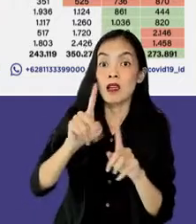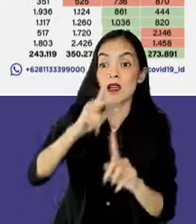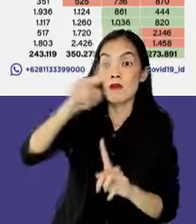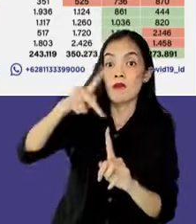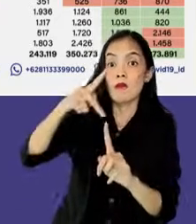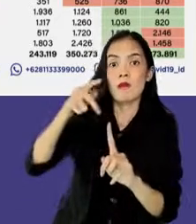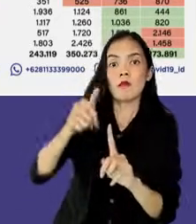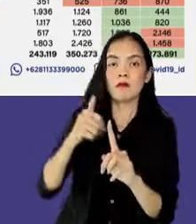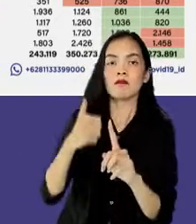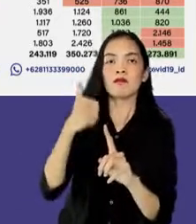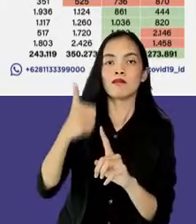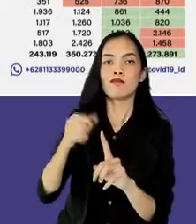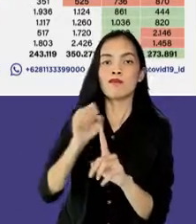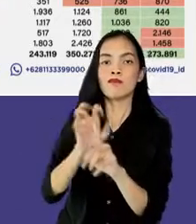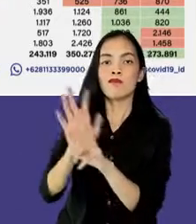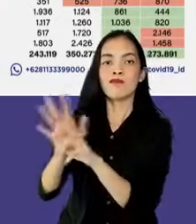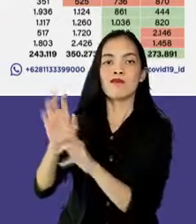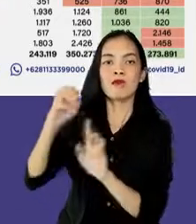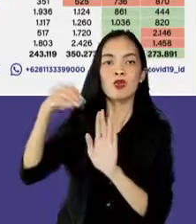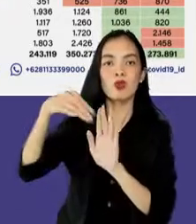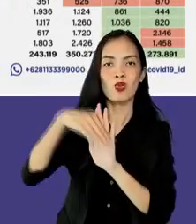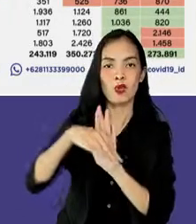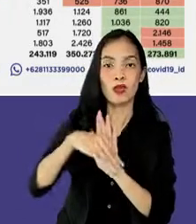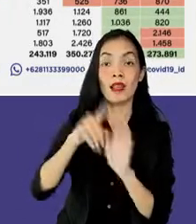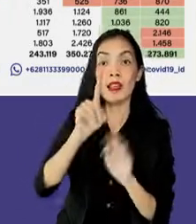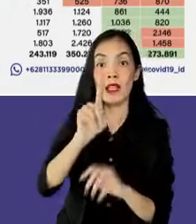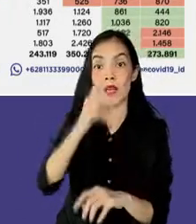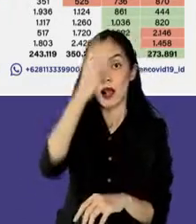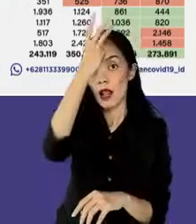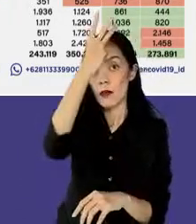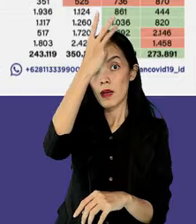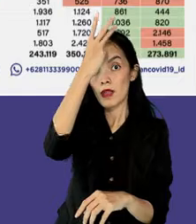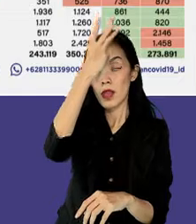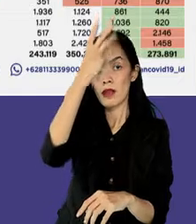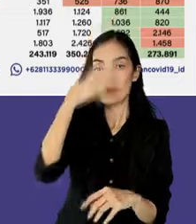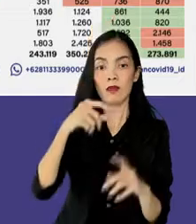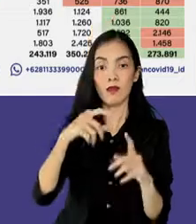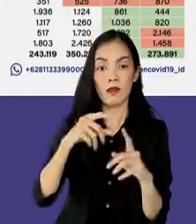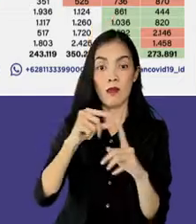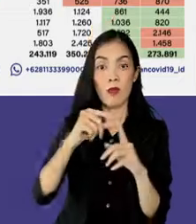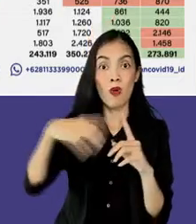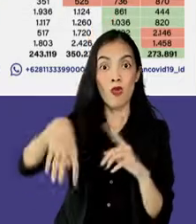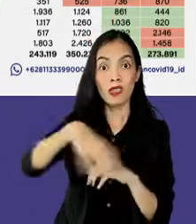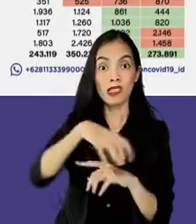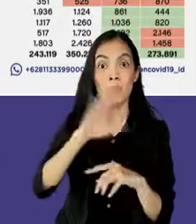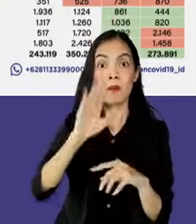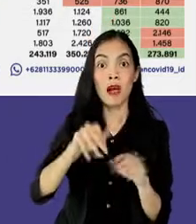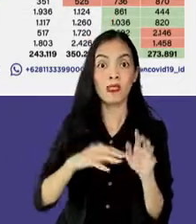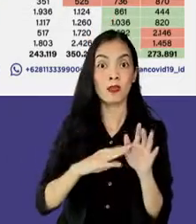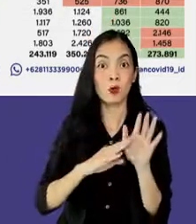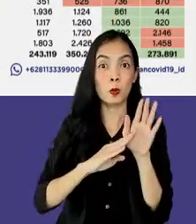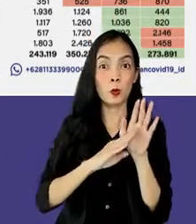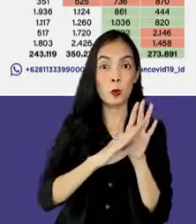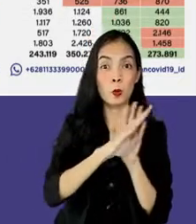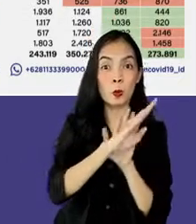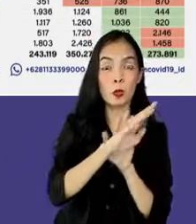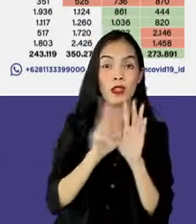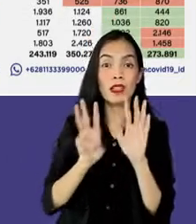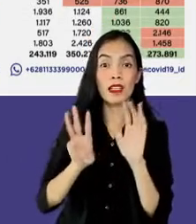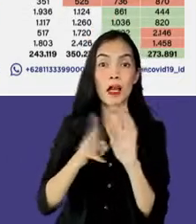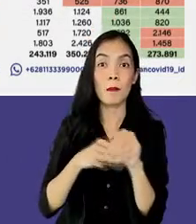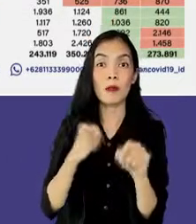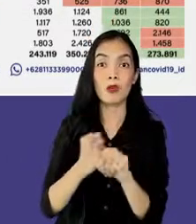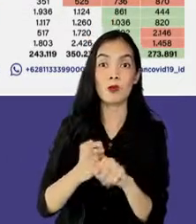telah menunjukkan penurunan kasus sedangkan di Kalimantan seluruh provinsinya masih menunjukkan kenaikan tiga minggu